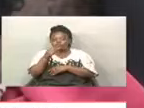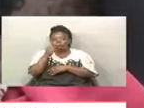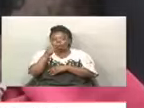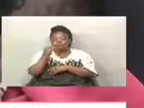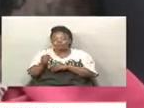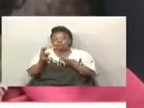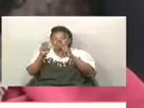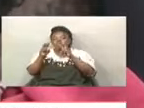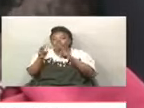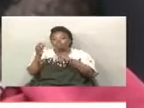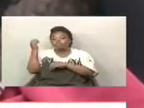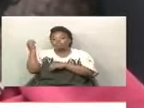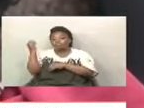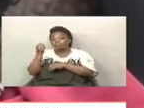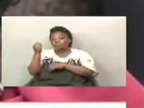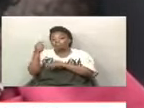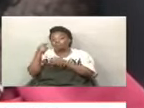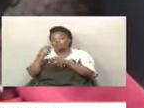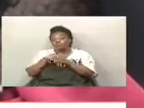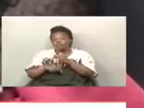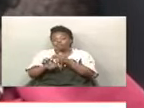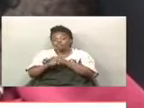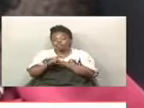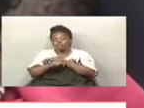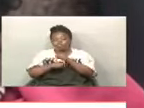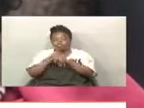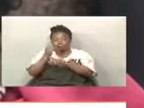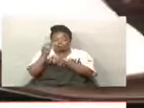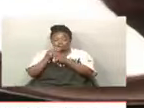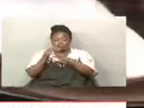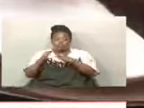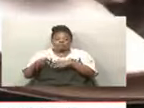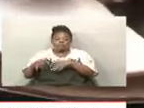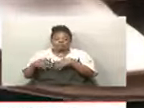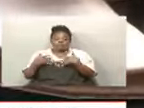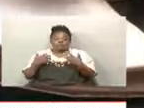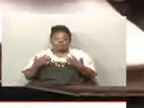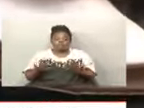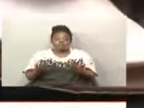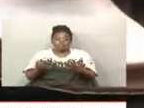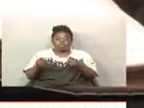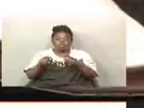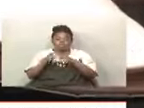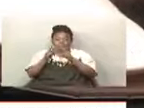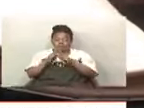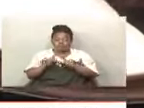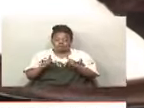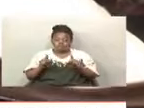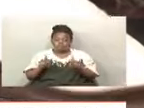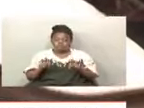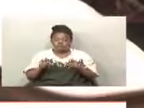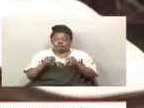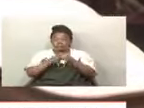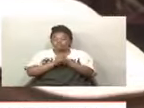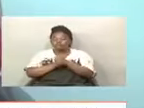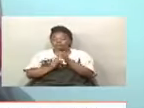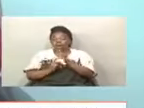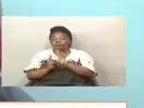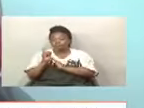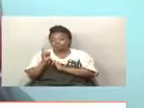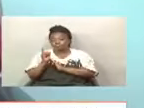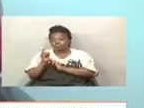mutwe gw'enji. Agamba nti omwaka bakuguyingira wakati mu kusanyuka era nti gugenda kuba gwa mirembe okwagala